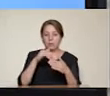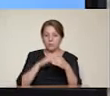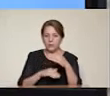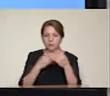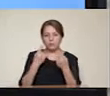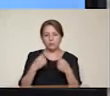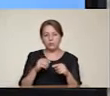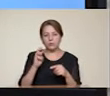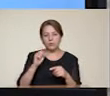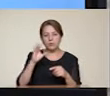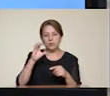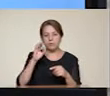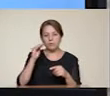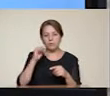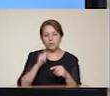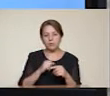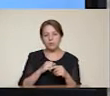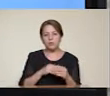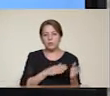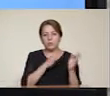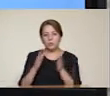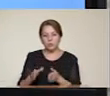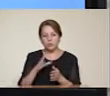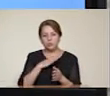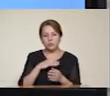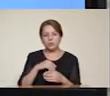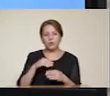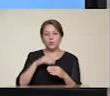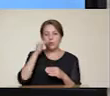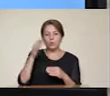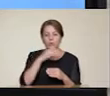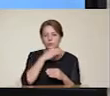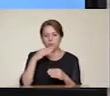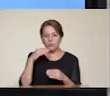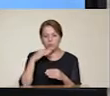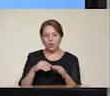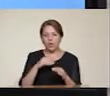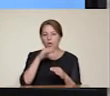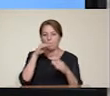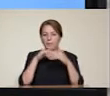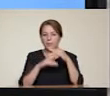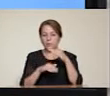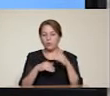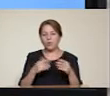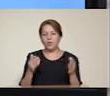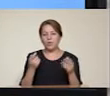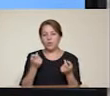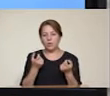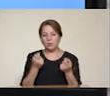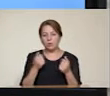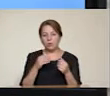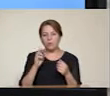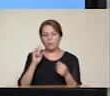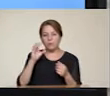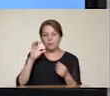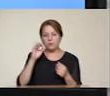Ya'ni kitobning yuqori qismi ko'proq masofaga ko'chganligini ko'rishimiz mumkin, uning pastki qismi esa kamroq masofaga ko'chganini